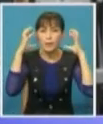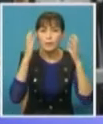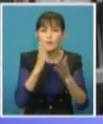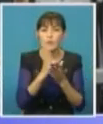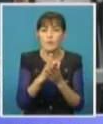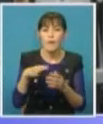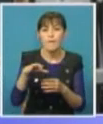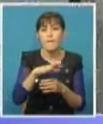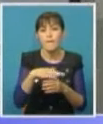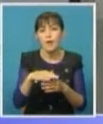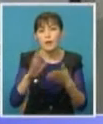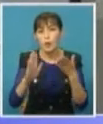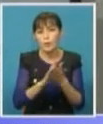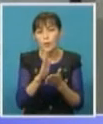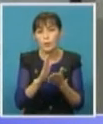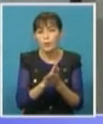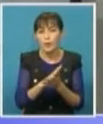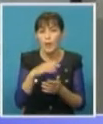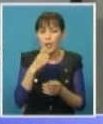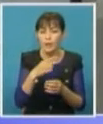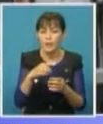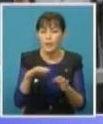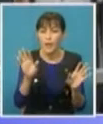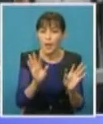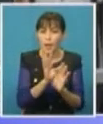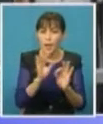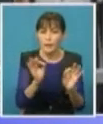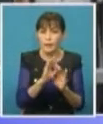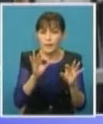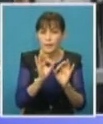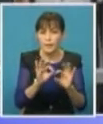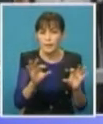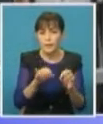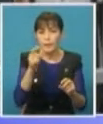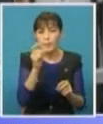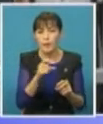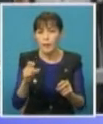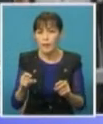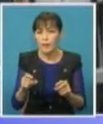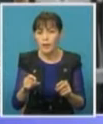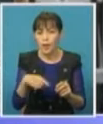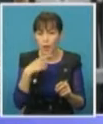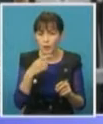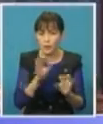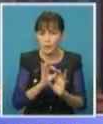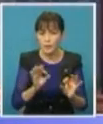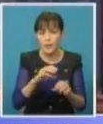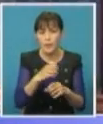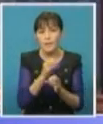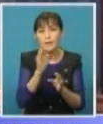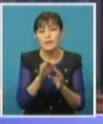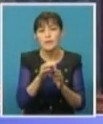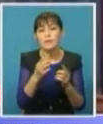жалпы барлық бұқаралық ақпарат құралдары арқылы әндерін насихаттап халыққа жеткізу. Негізгі мақсатымыз осы.